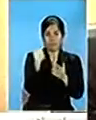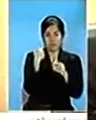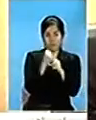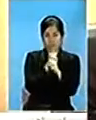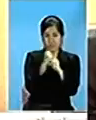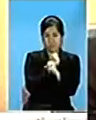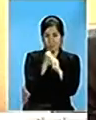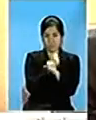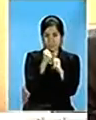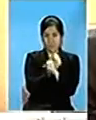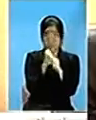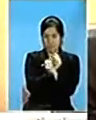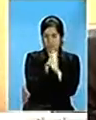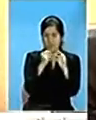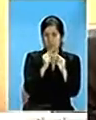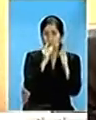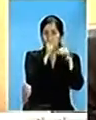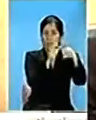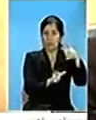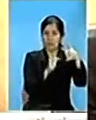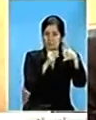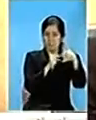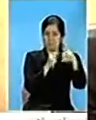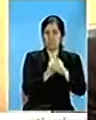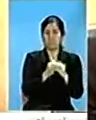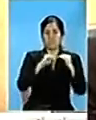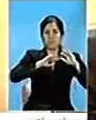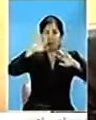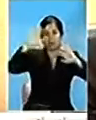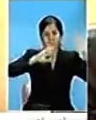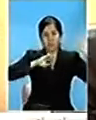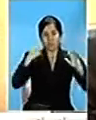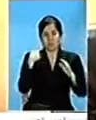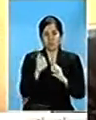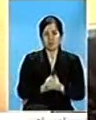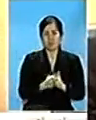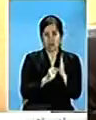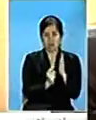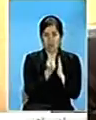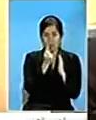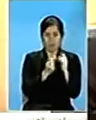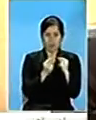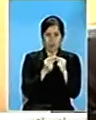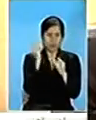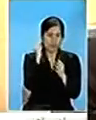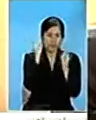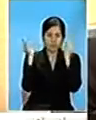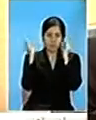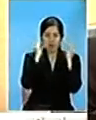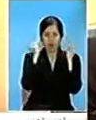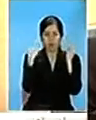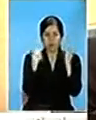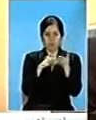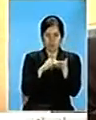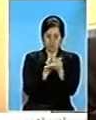ชาธิปไตยของเขาก็คือการรับฟังแลกเปลี่ยนพูดคุยการรับฟังแลกเปลี่ยนพูดคุย